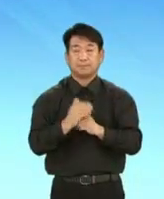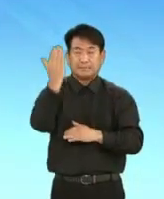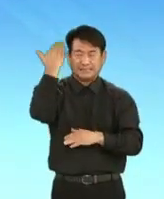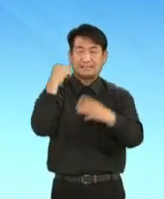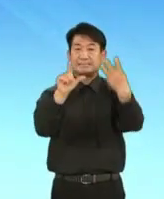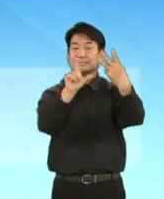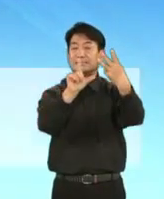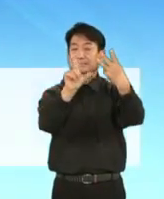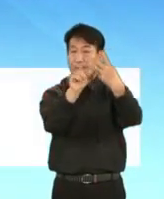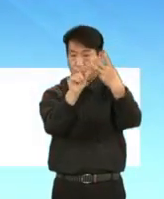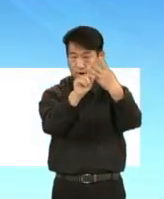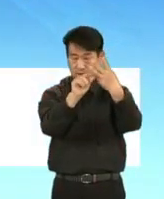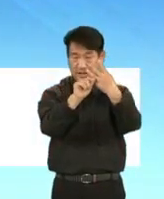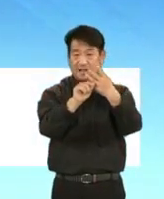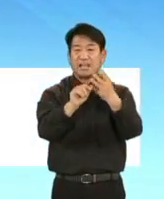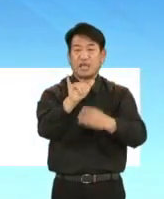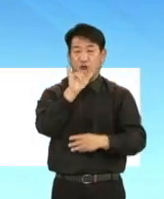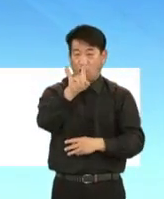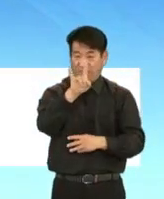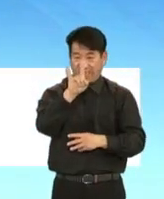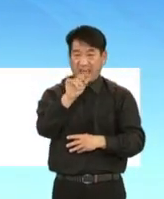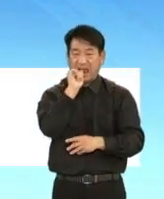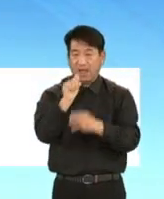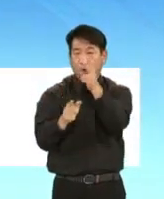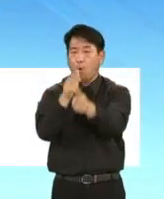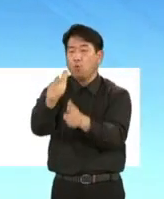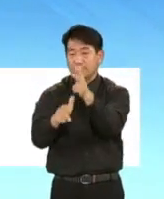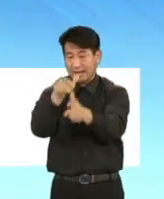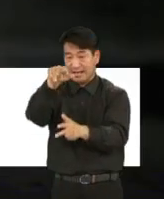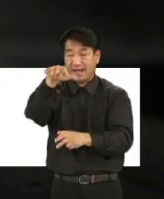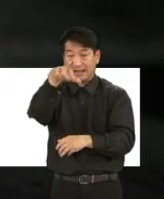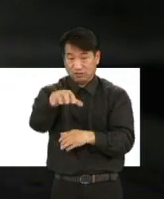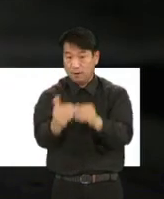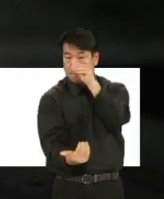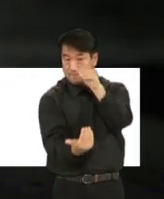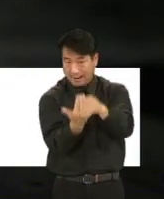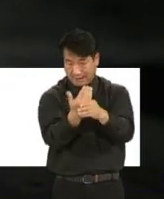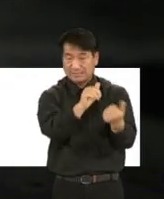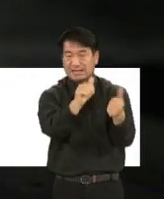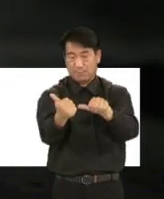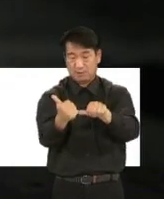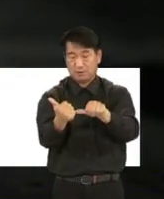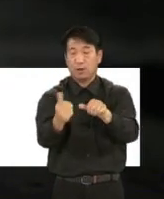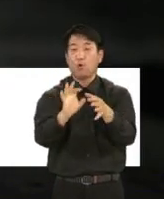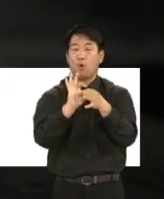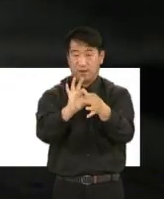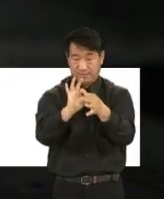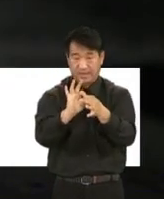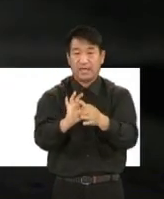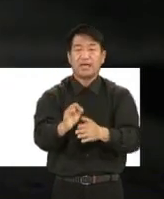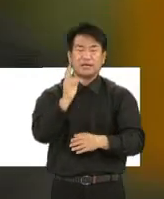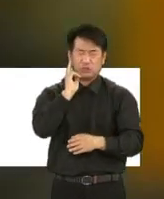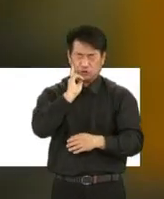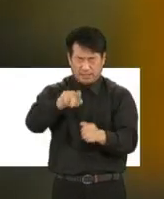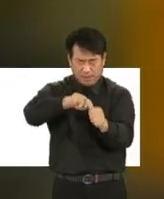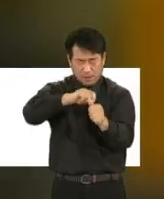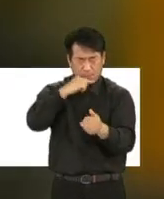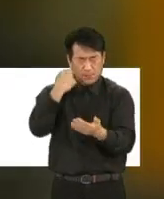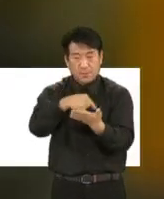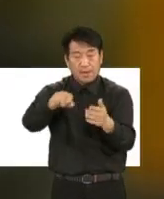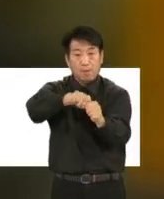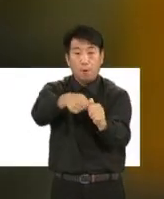지난 3월 현대제철 예산공장에서 발생한 사망사고 관련해 현대제철과 하청업체인 심원개발이 중대제 처벌법